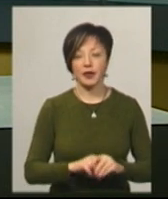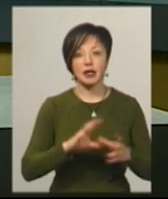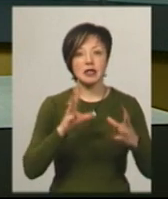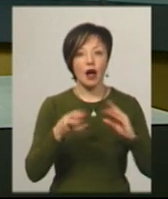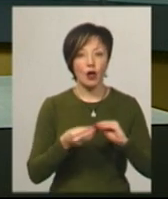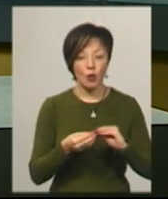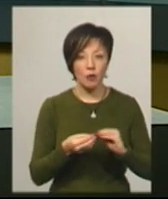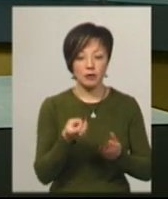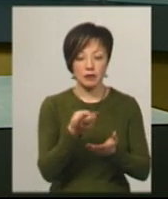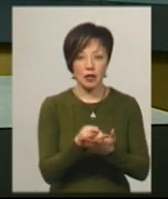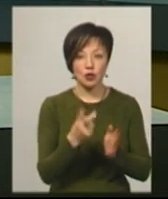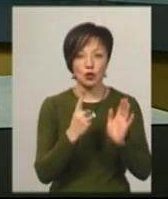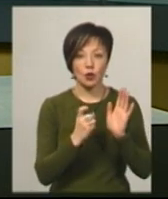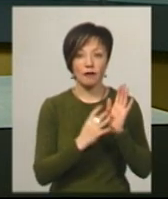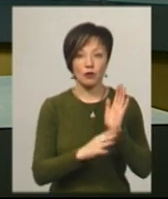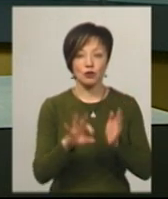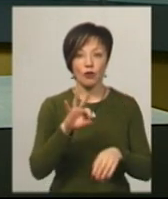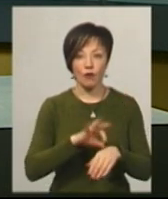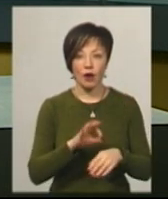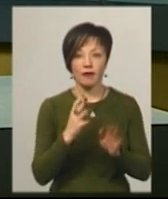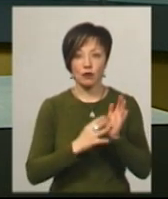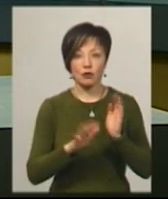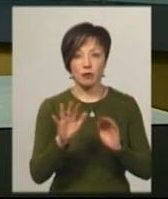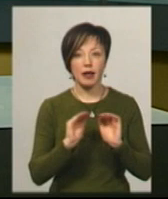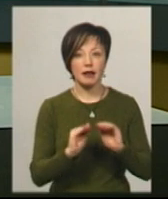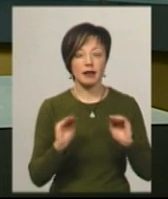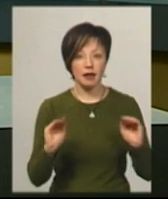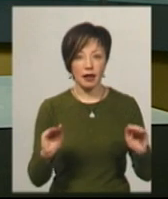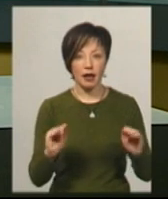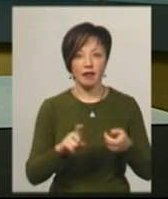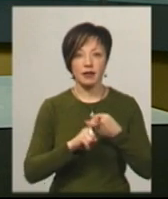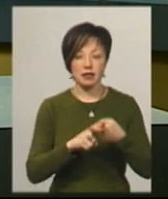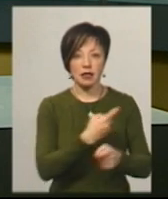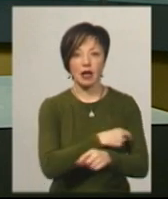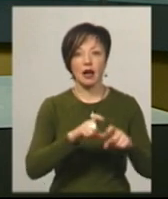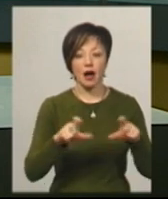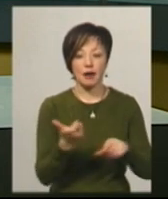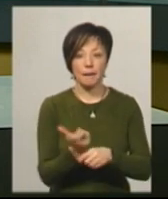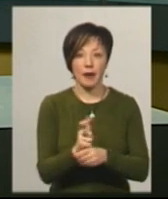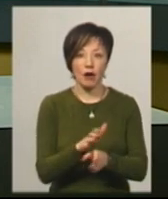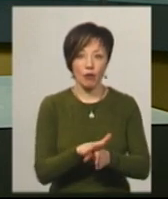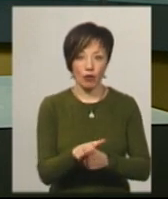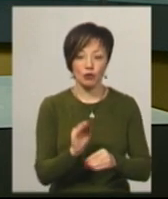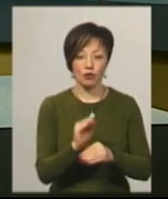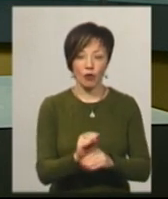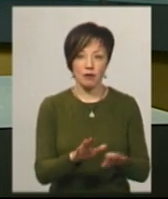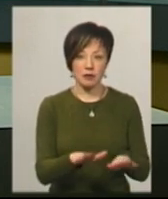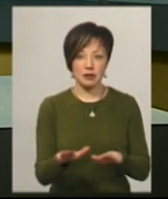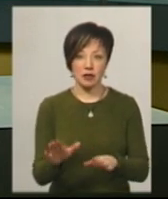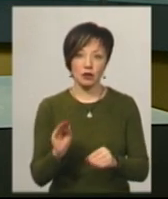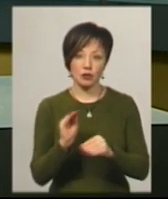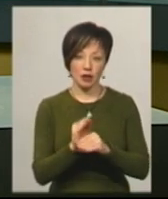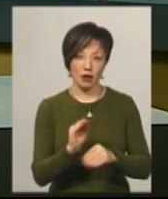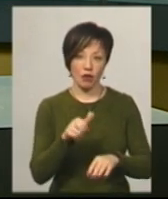в лікарні перебуває 190 хворих, серед них 95 дітей. Інфекційна лікарня переповнена та є додаткові ліжкомісця, додає